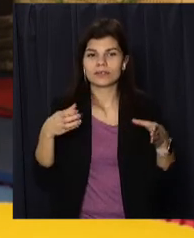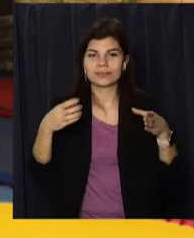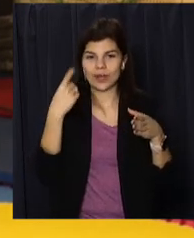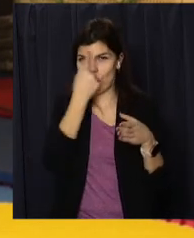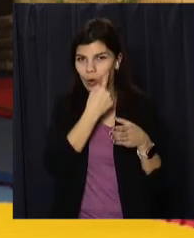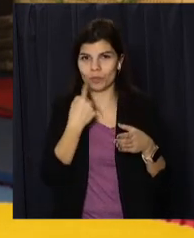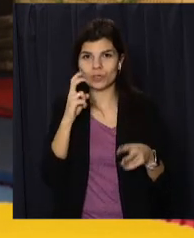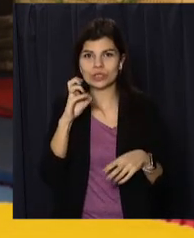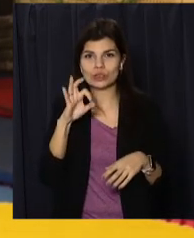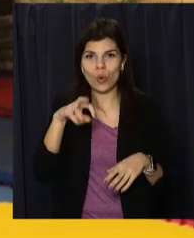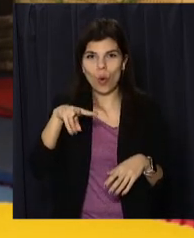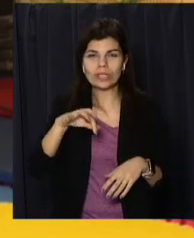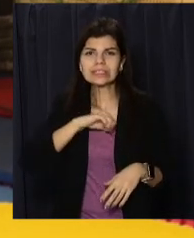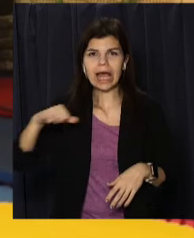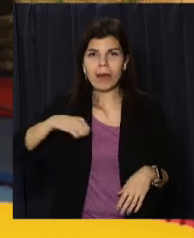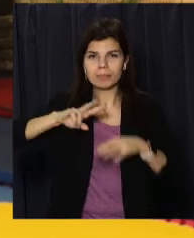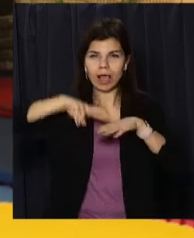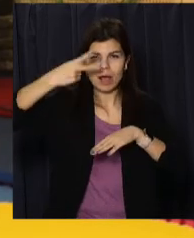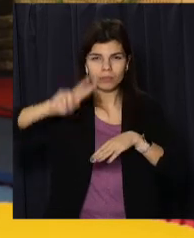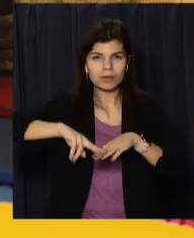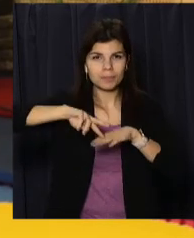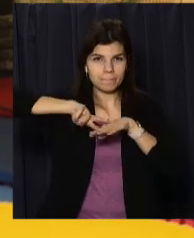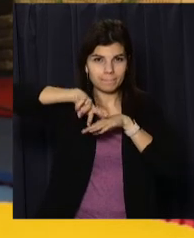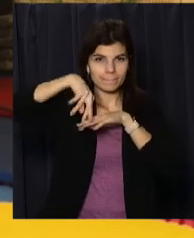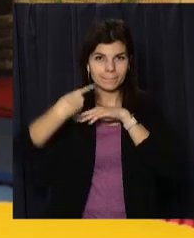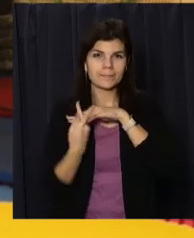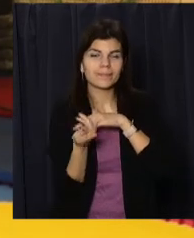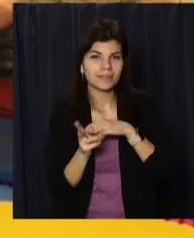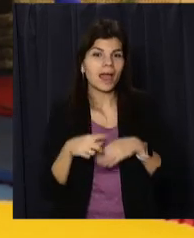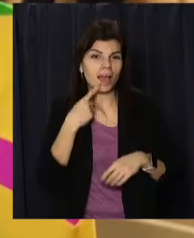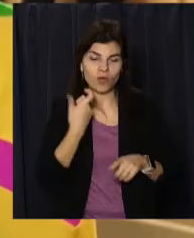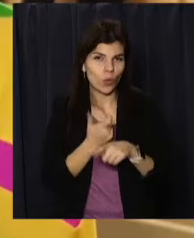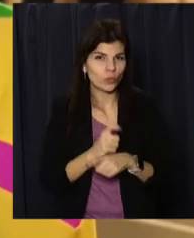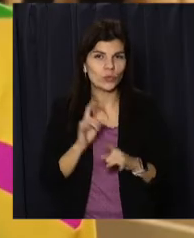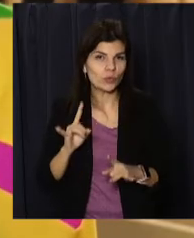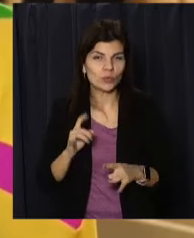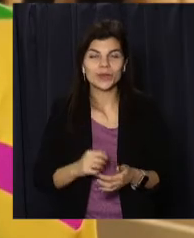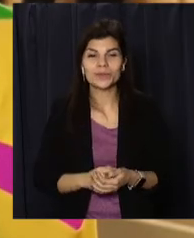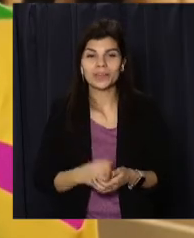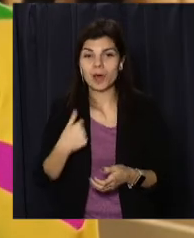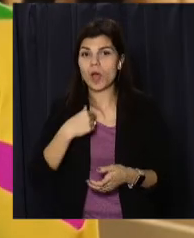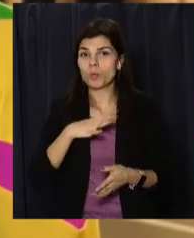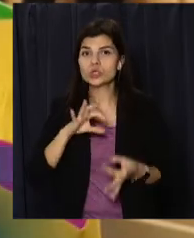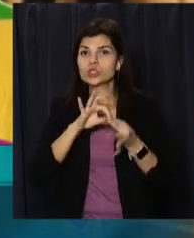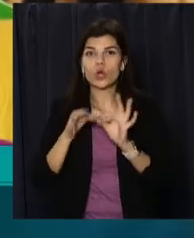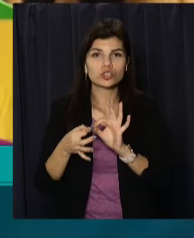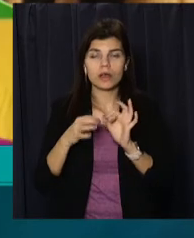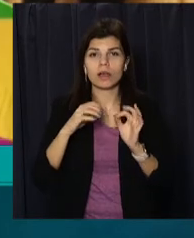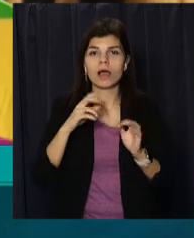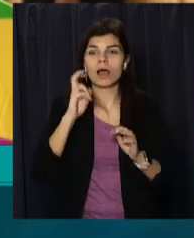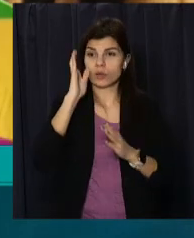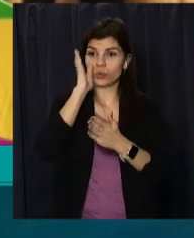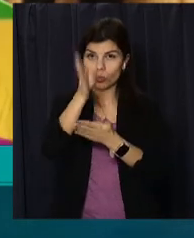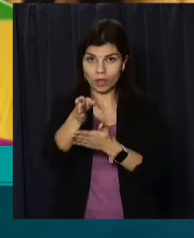номінації соло. Робити сальто і винти – це круто, запевняє Соня. У мене була складна акробатика, сальто вперед,